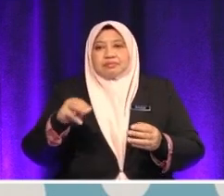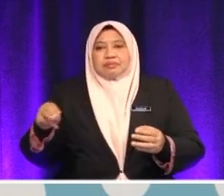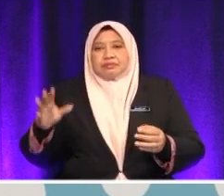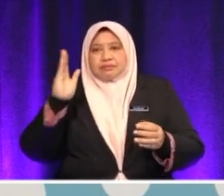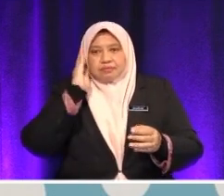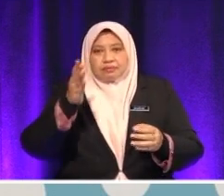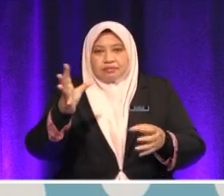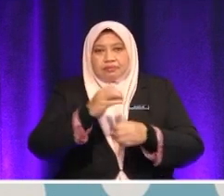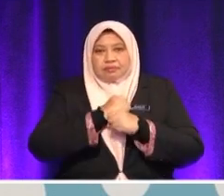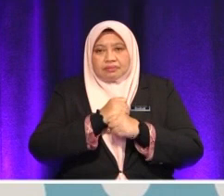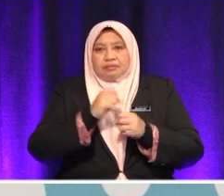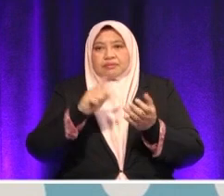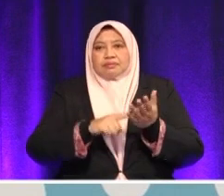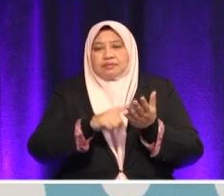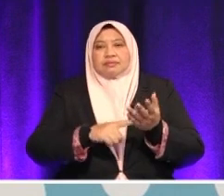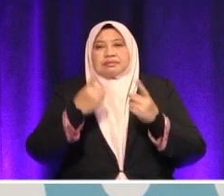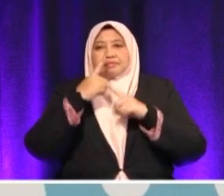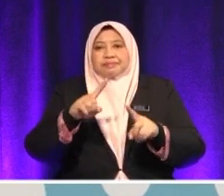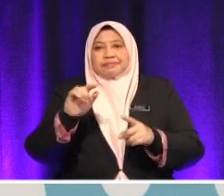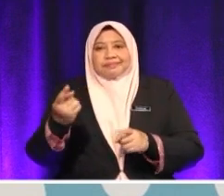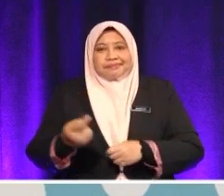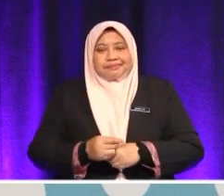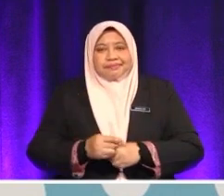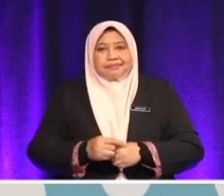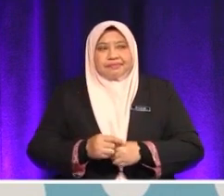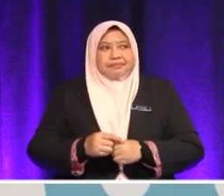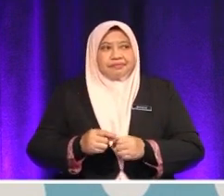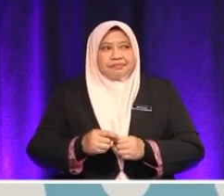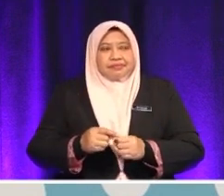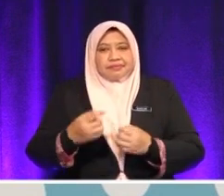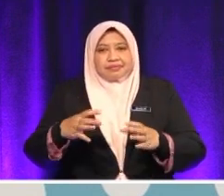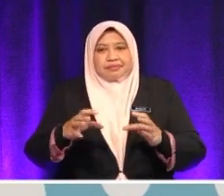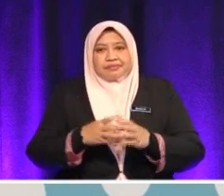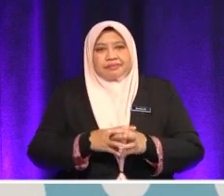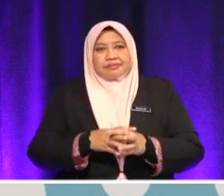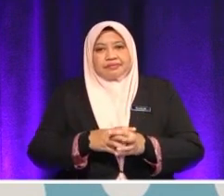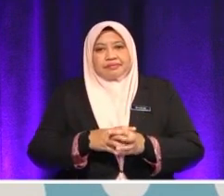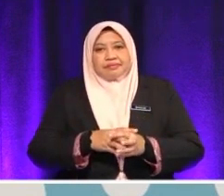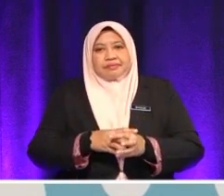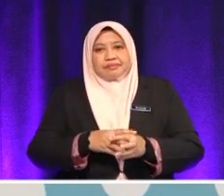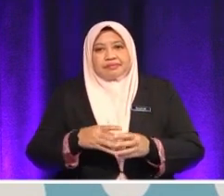dapat jawaban di sini agak-agak satu pula kali ini yang dapat jawab lebih cepat